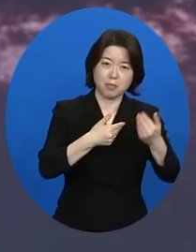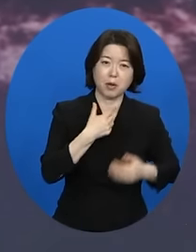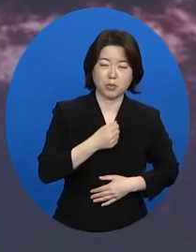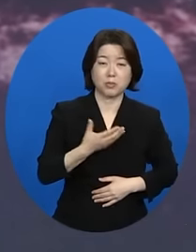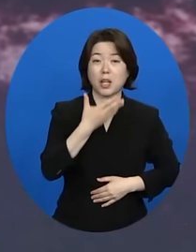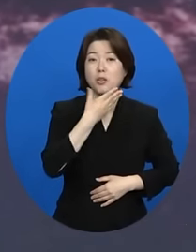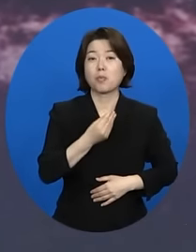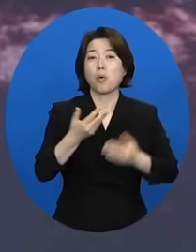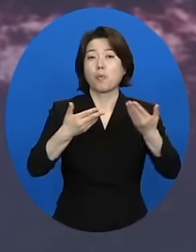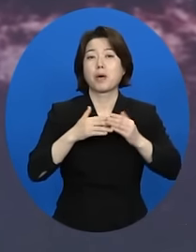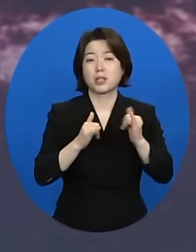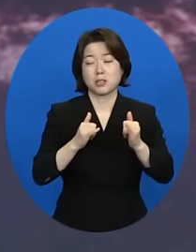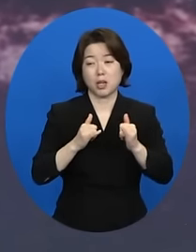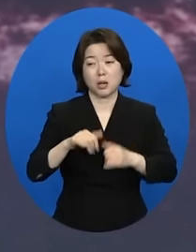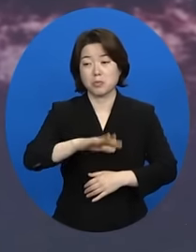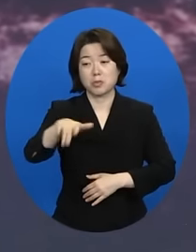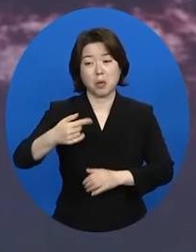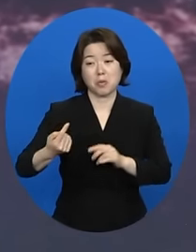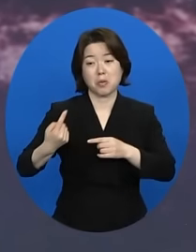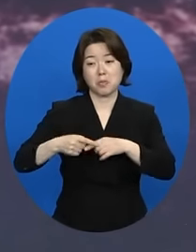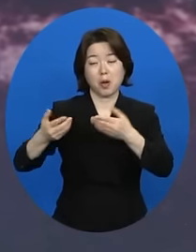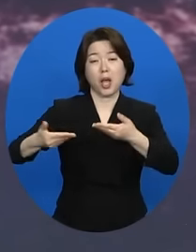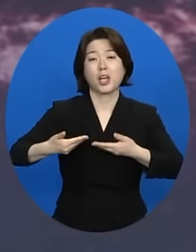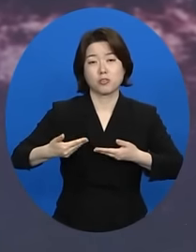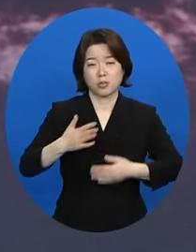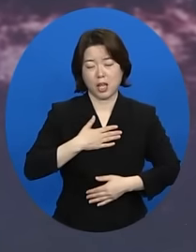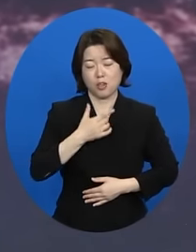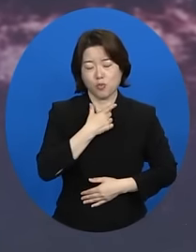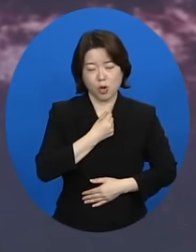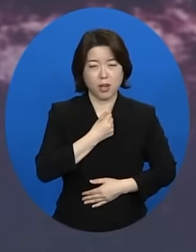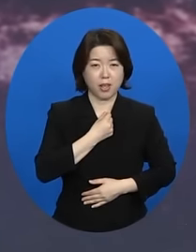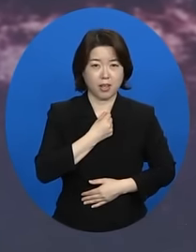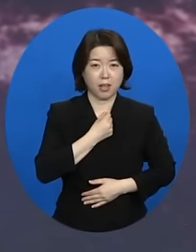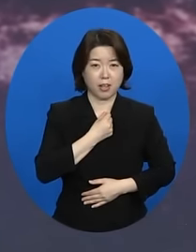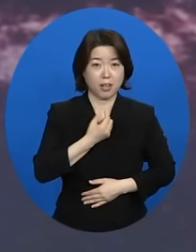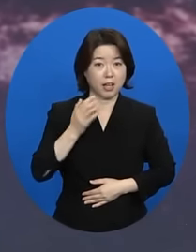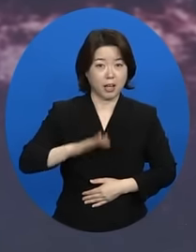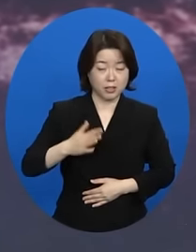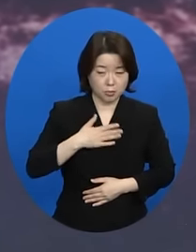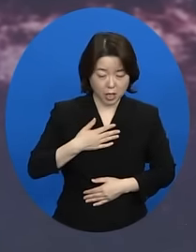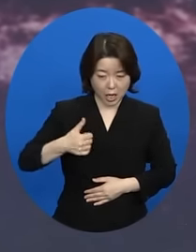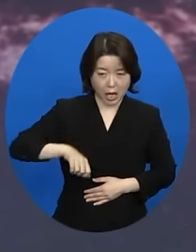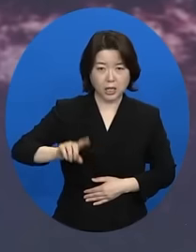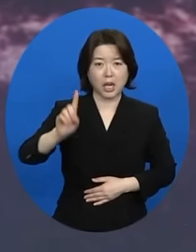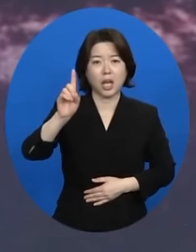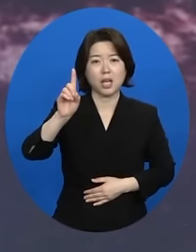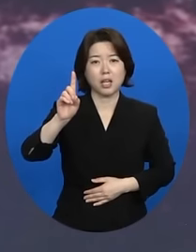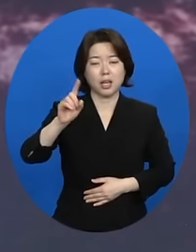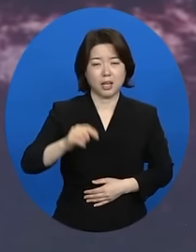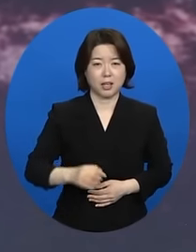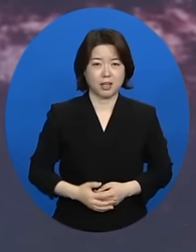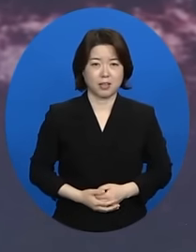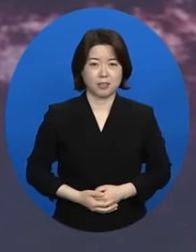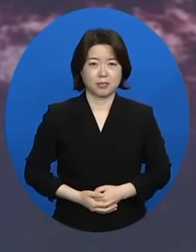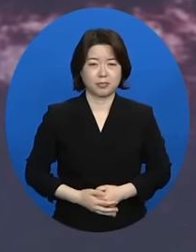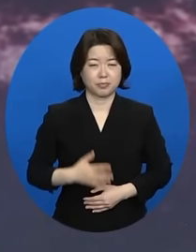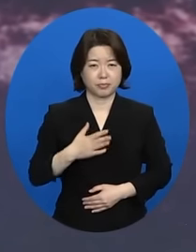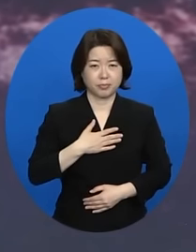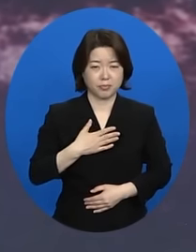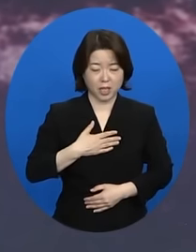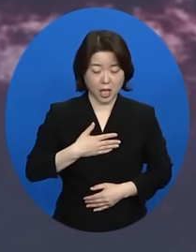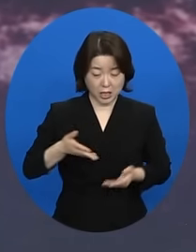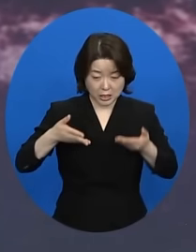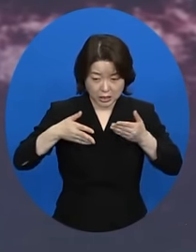복받은 사람이라고 사람들이 여겨주기를 나도 원해. 근데 나에게는 아들이 하나밖에 없어. 나에게는